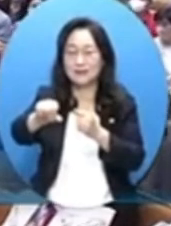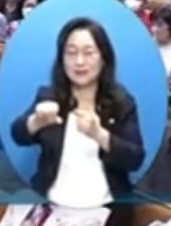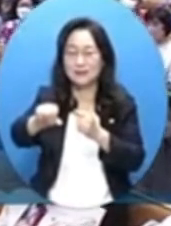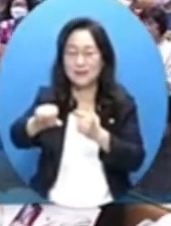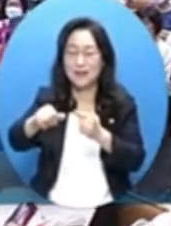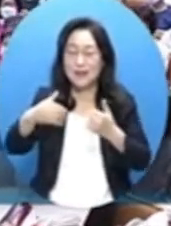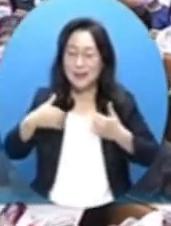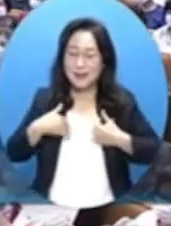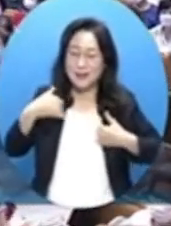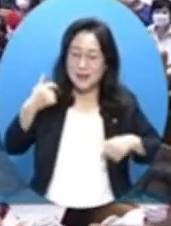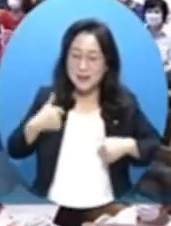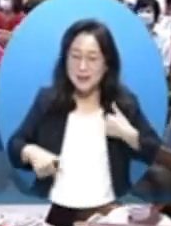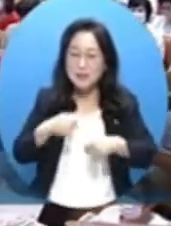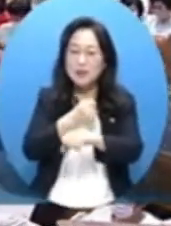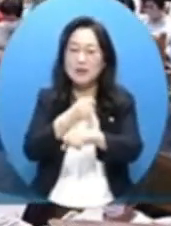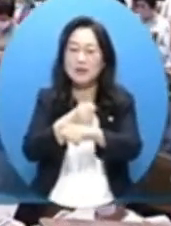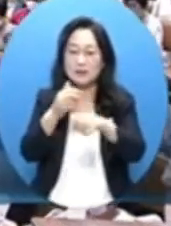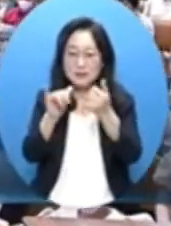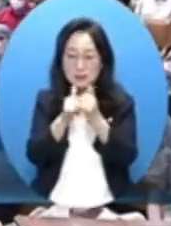내 기뻐하는 자